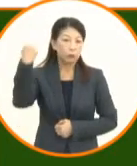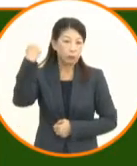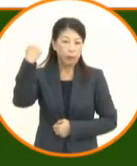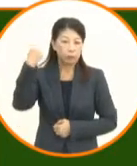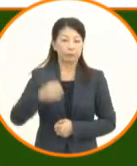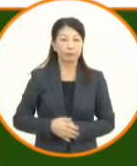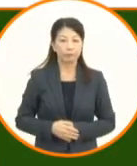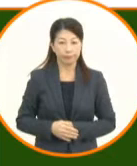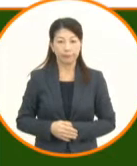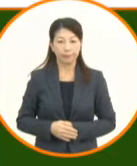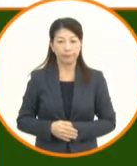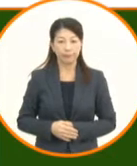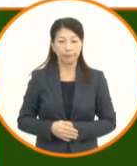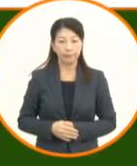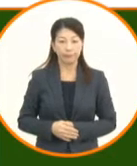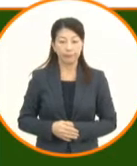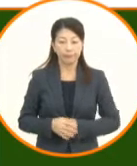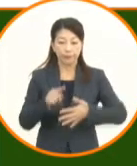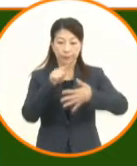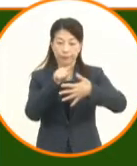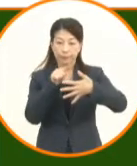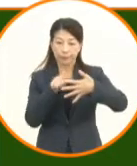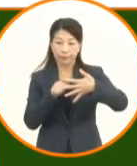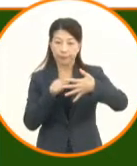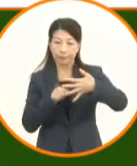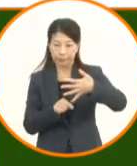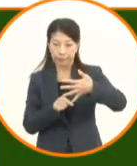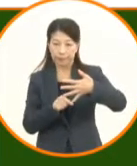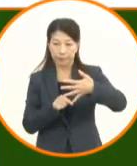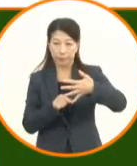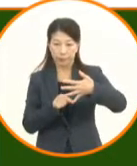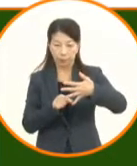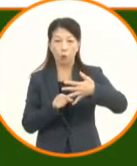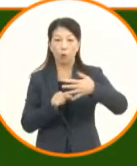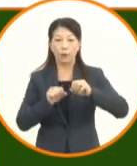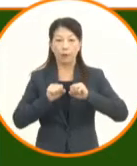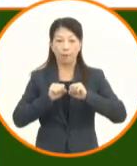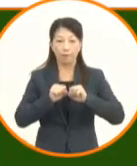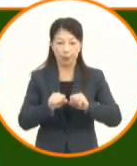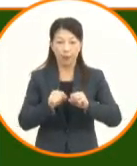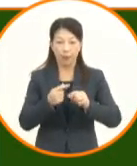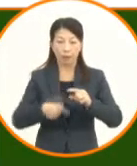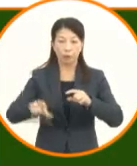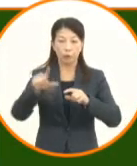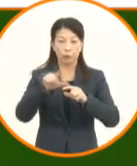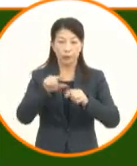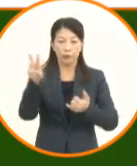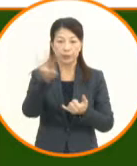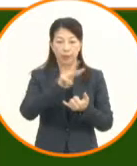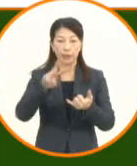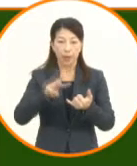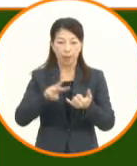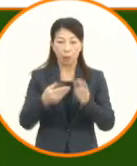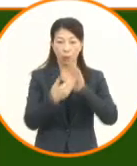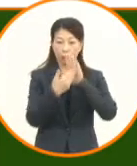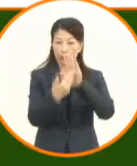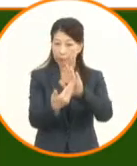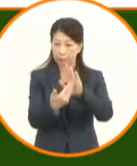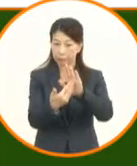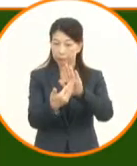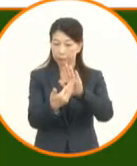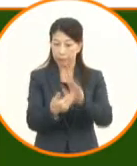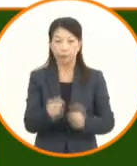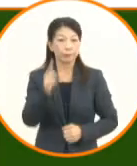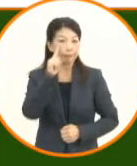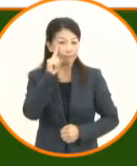。この5つの対策を柱にして、より災害に強い愛知県を目指そうという